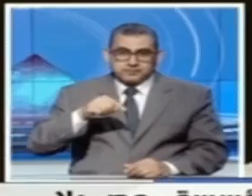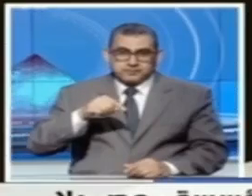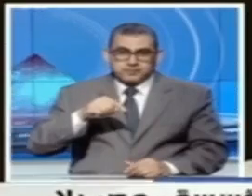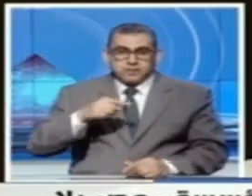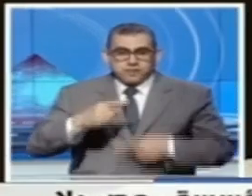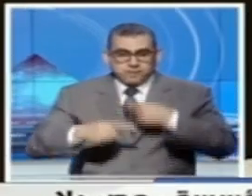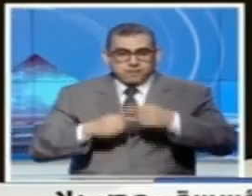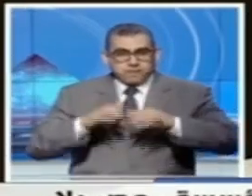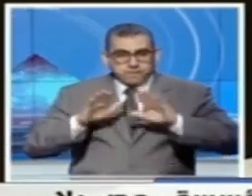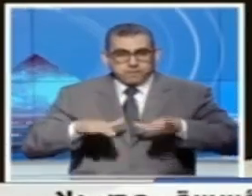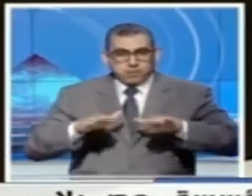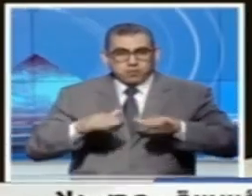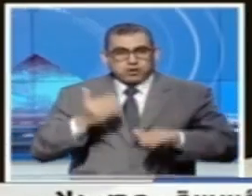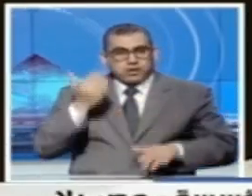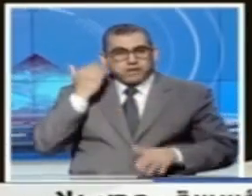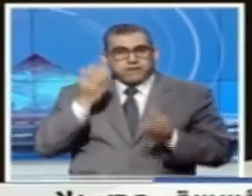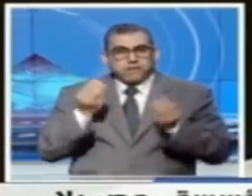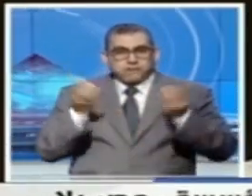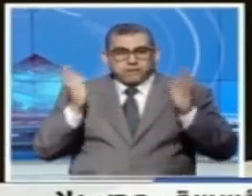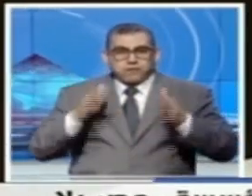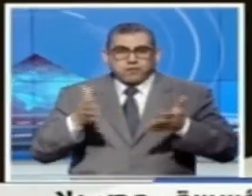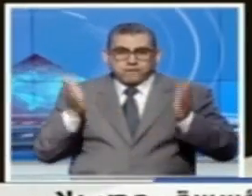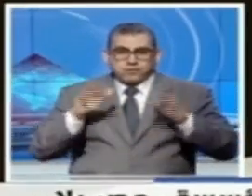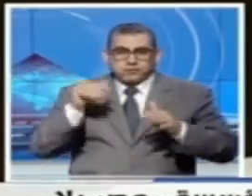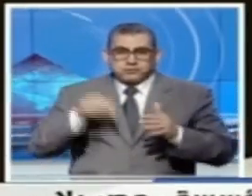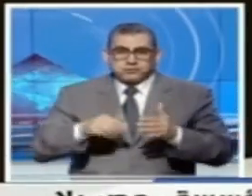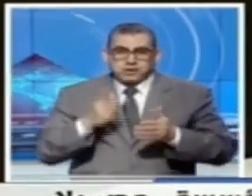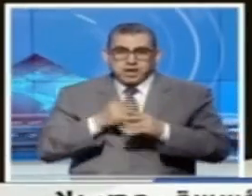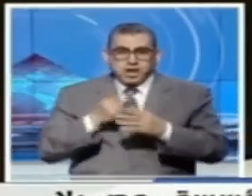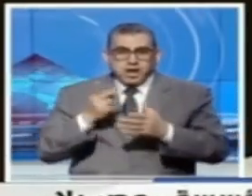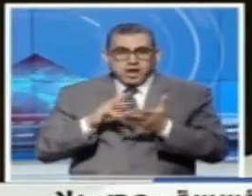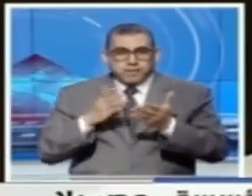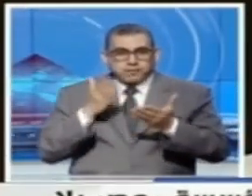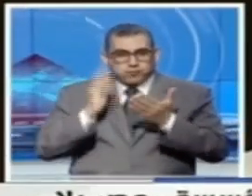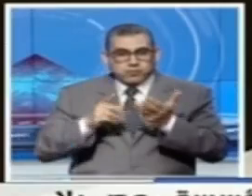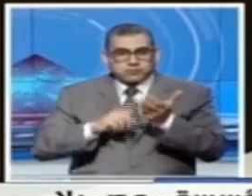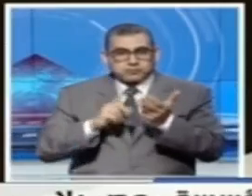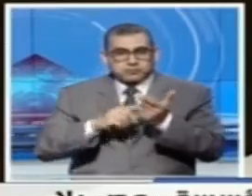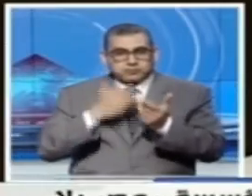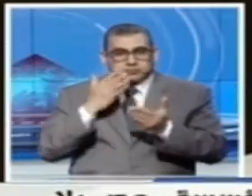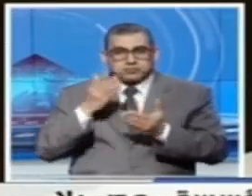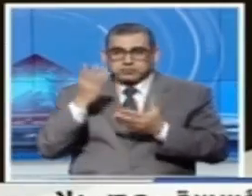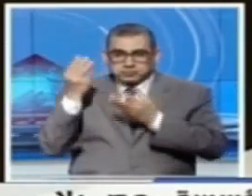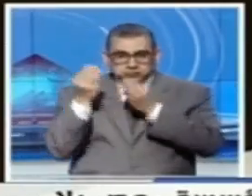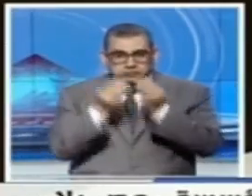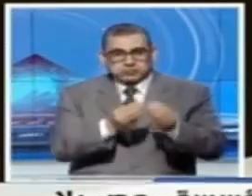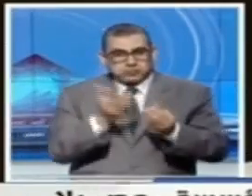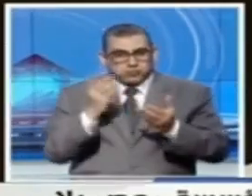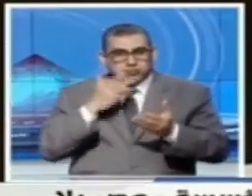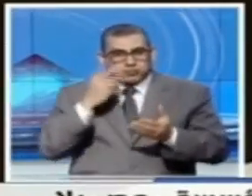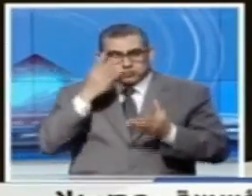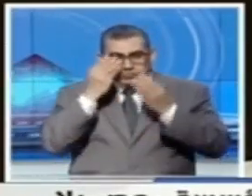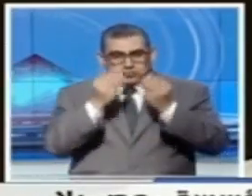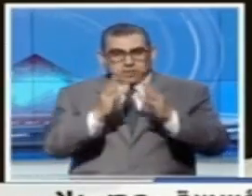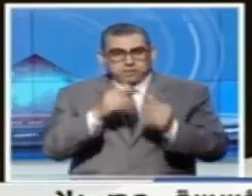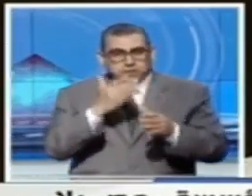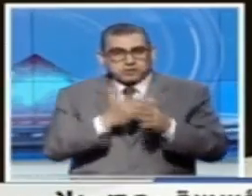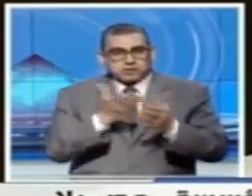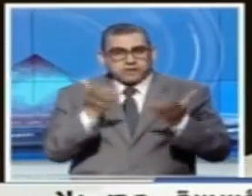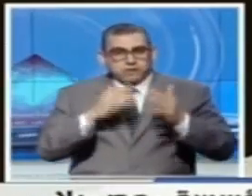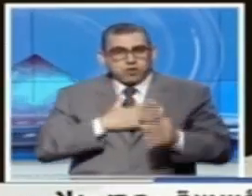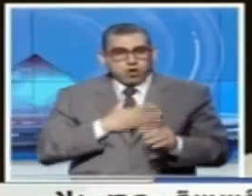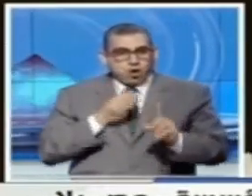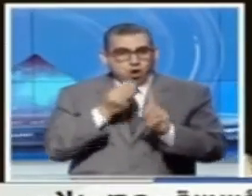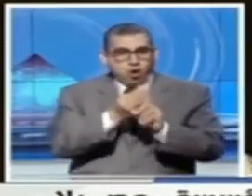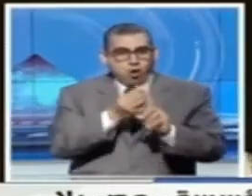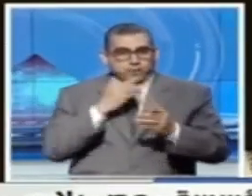زال بها المزيد من المجالات اللي يقدر أنه هو يدي بيها ويمنح بيها المزيد من الحب والمزيد